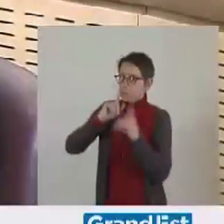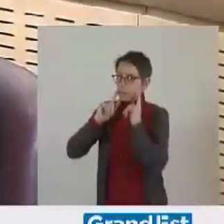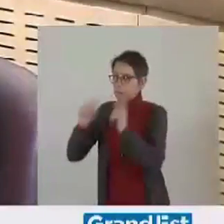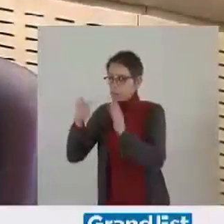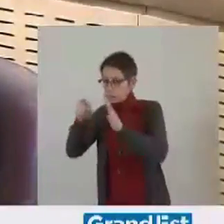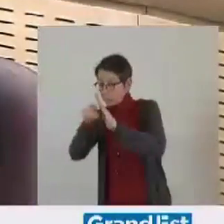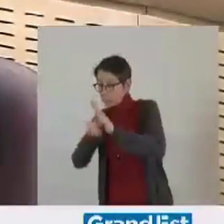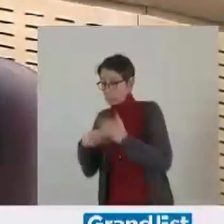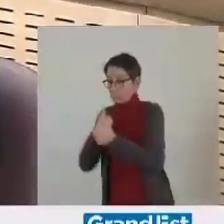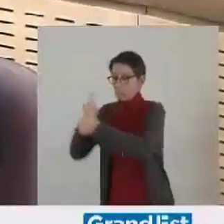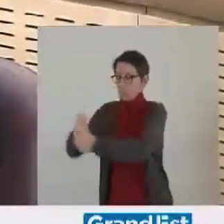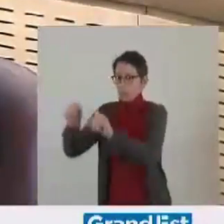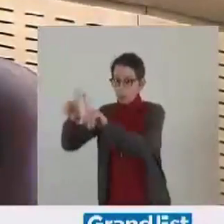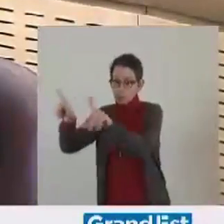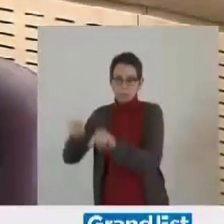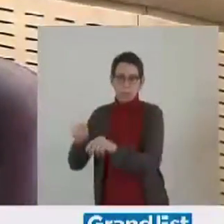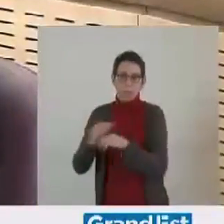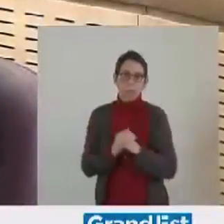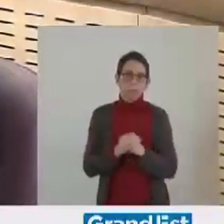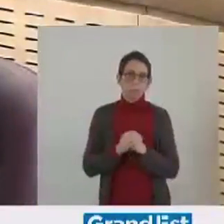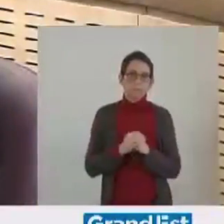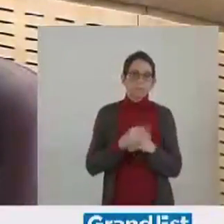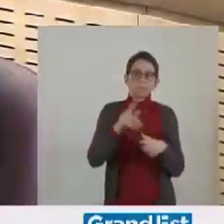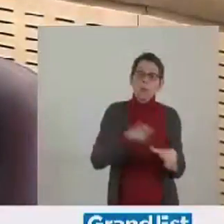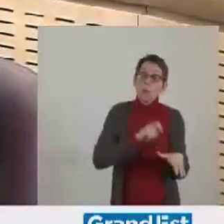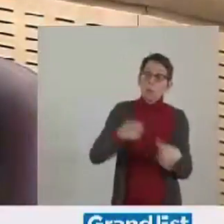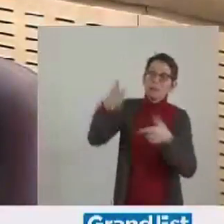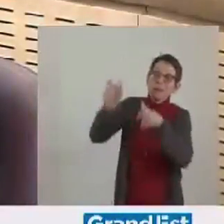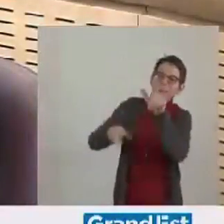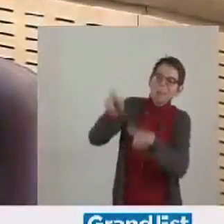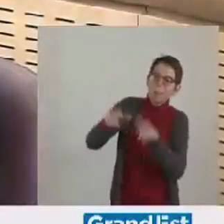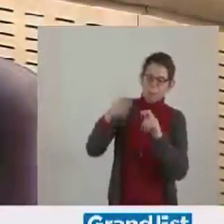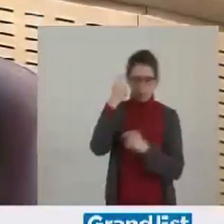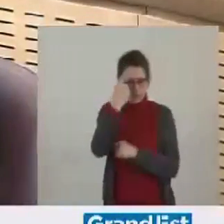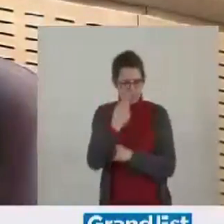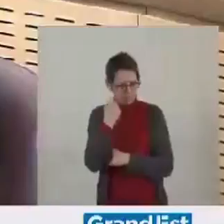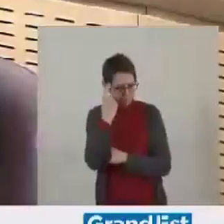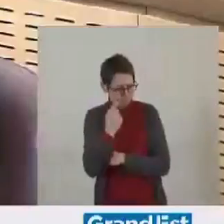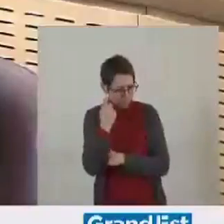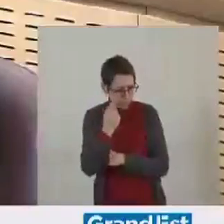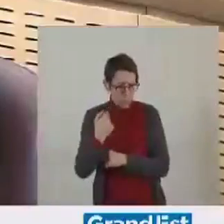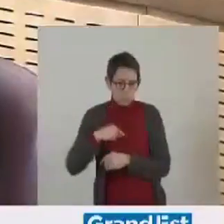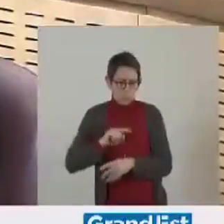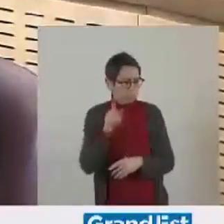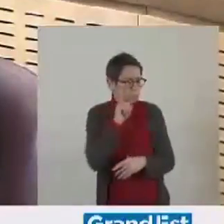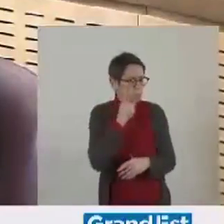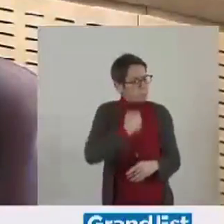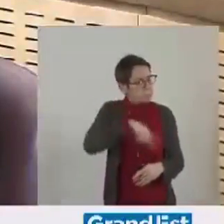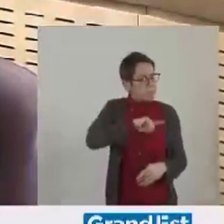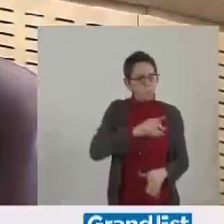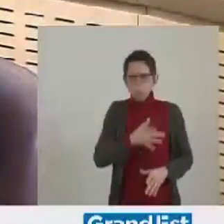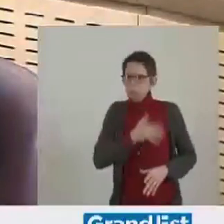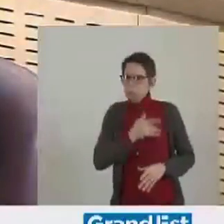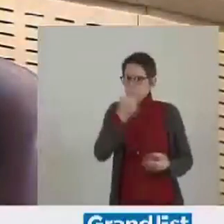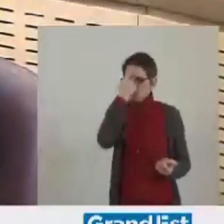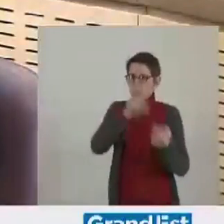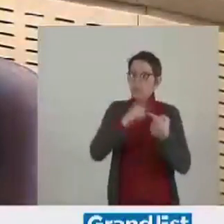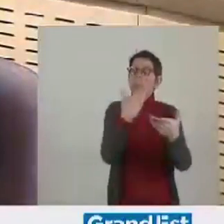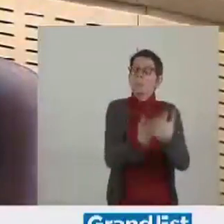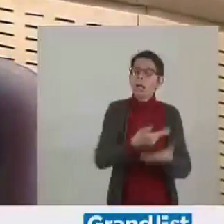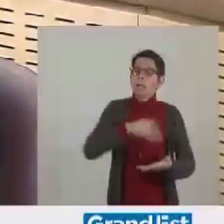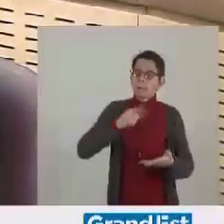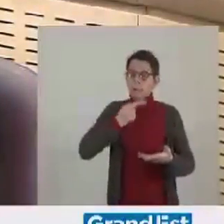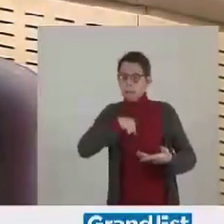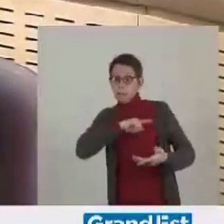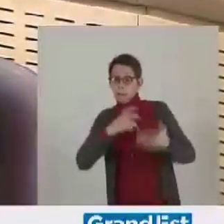budgétaire. Certains se poseront probablement la question de notre intérêt pour ces sujets. Notre volonté est de répondre